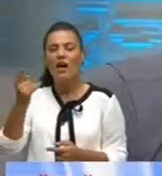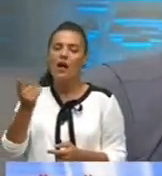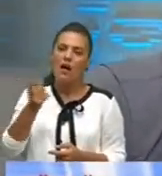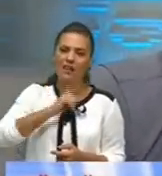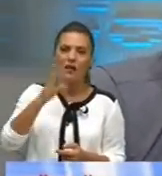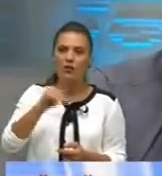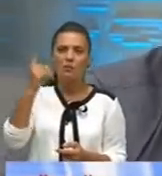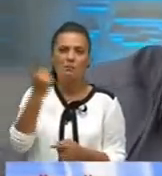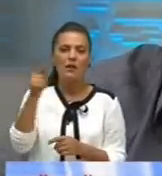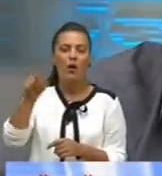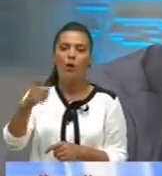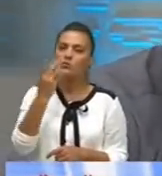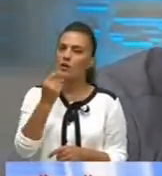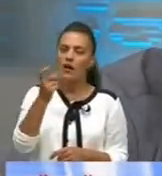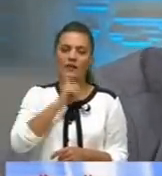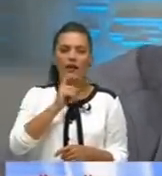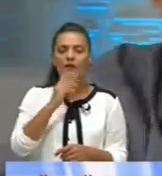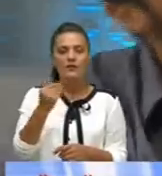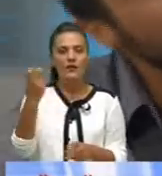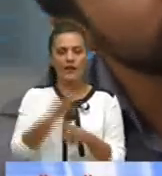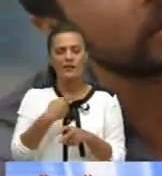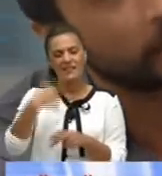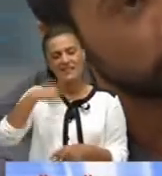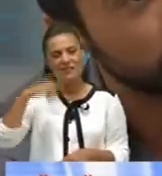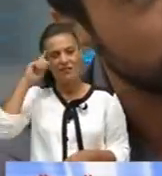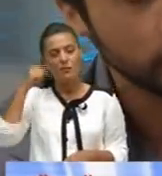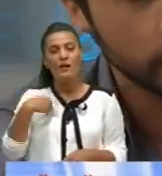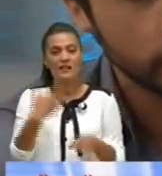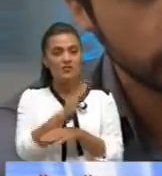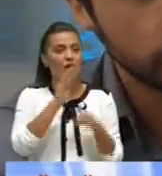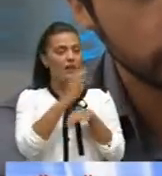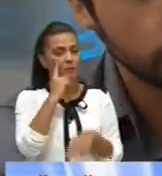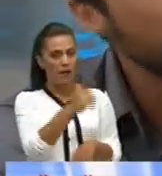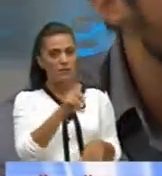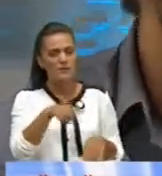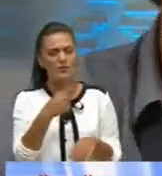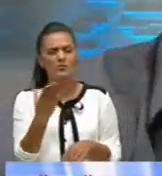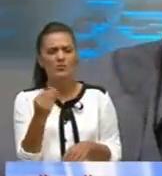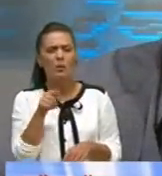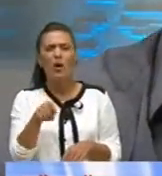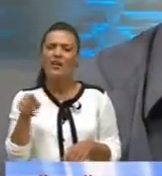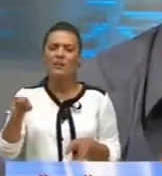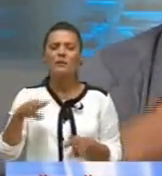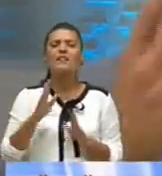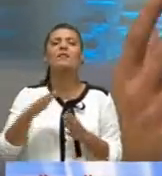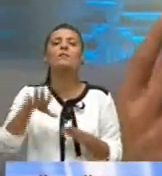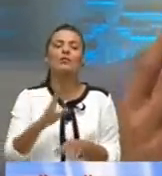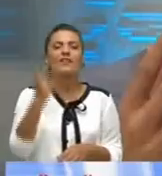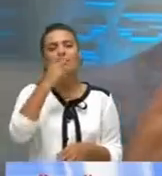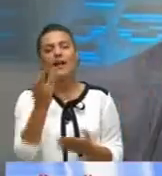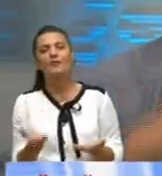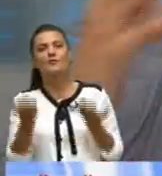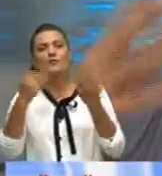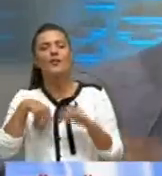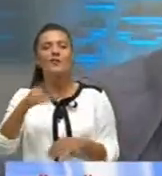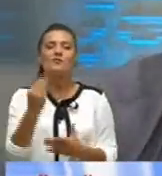tanesi de bence o. Kendi kişisel görüşüm öyle. Fakat gerçek hayata baktığımız zaman pek böyle gitmiyor iş. Yani türkülerle